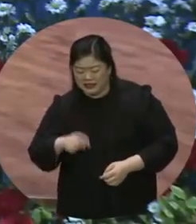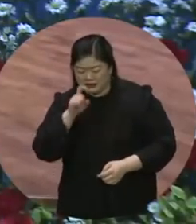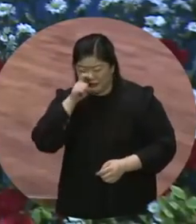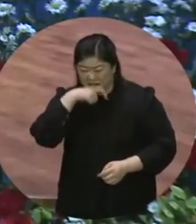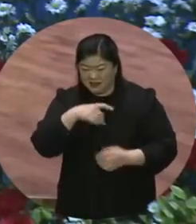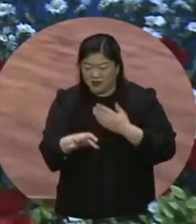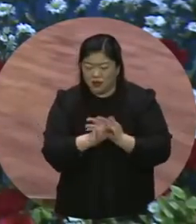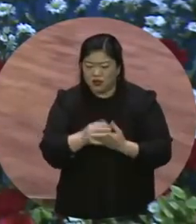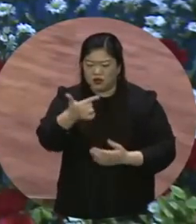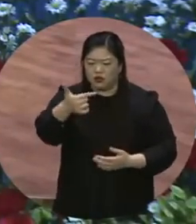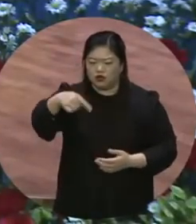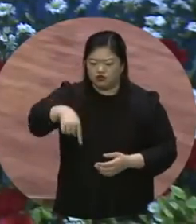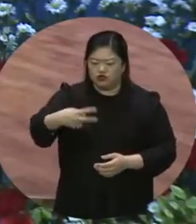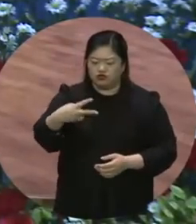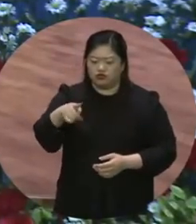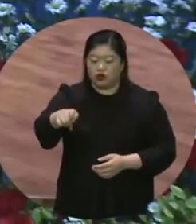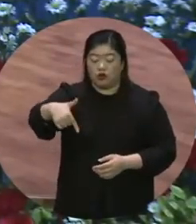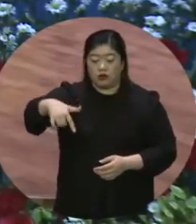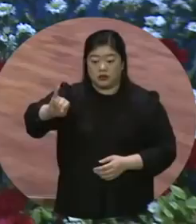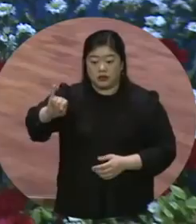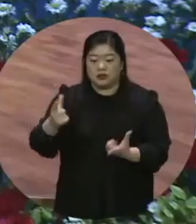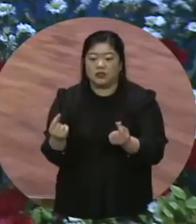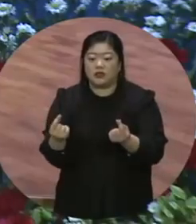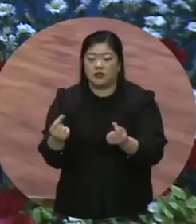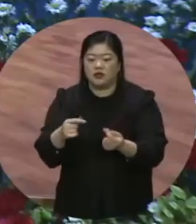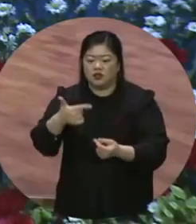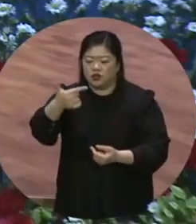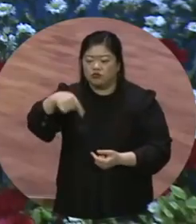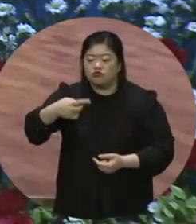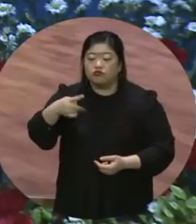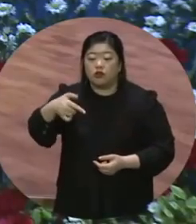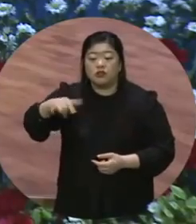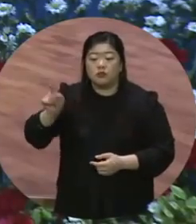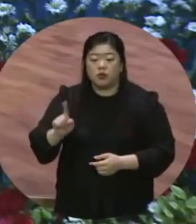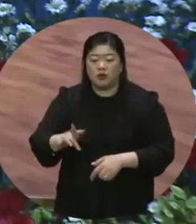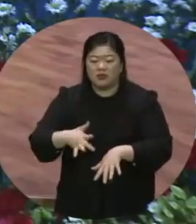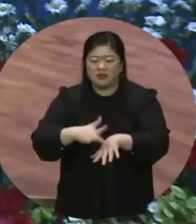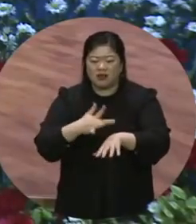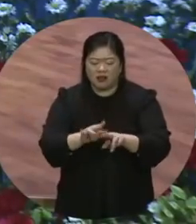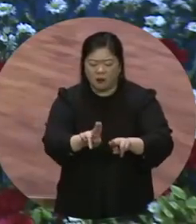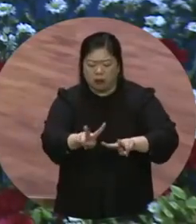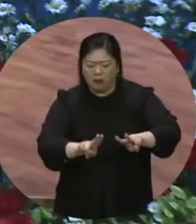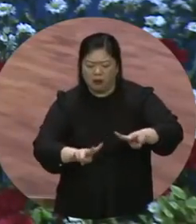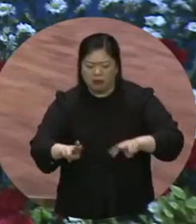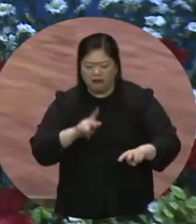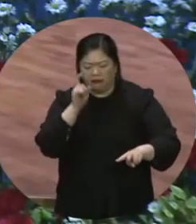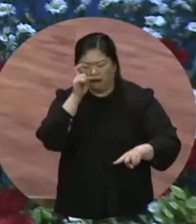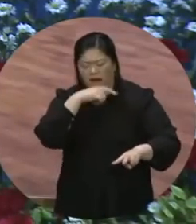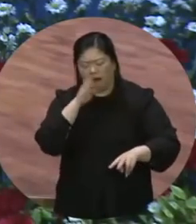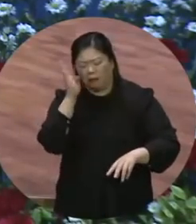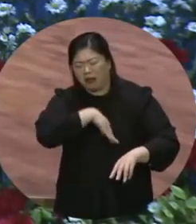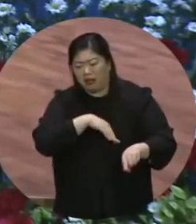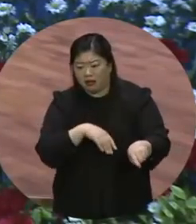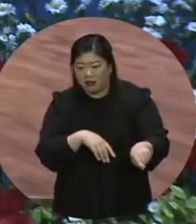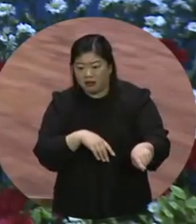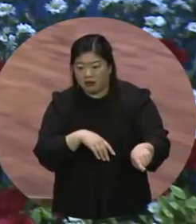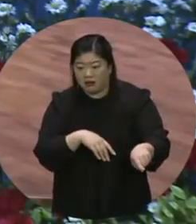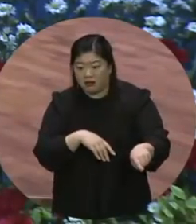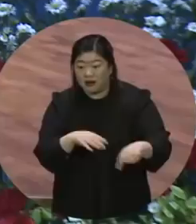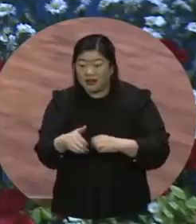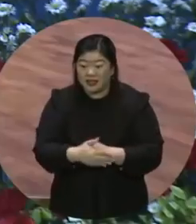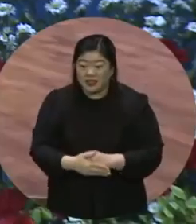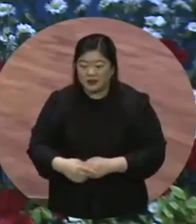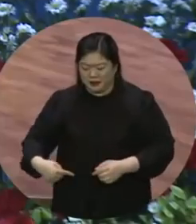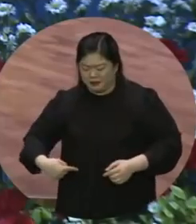아시겠어요? 인간의 양심, 내 양심대로 아이고 화이 맞은 양심인데 벌써 죄인의 양심이, 강도의